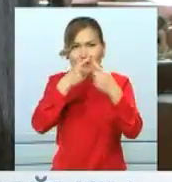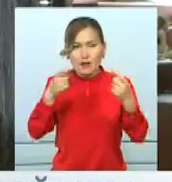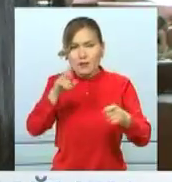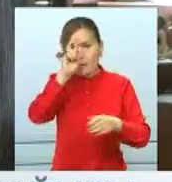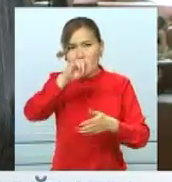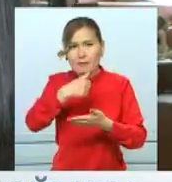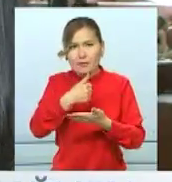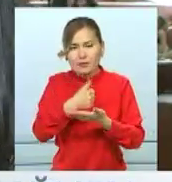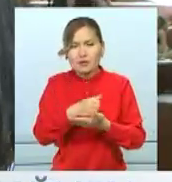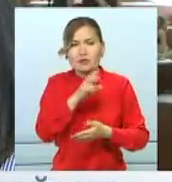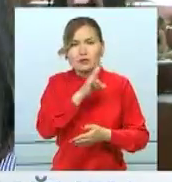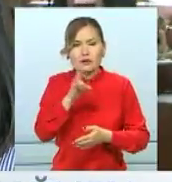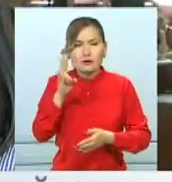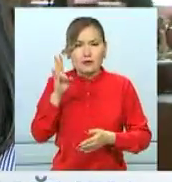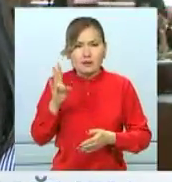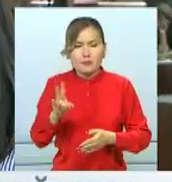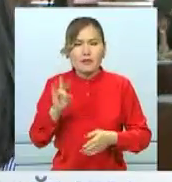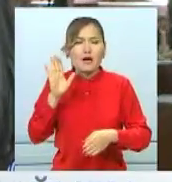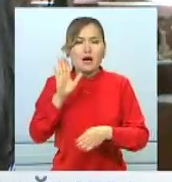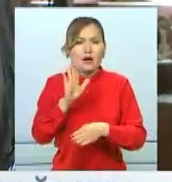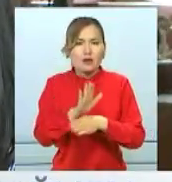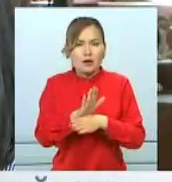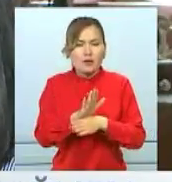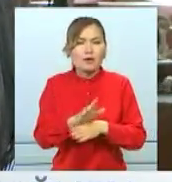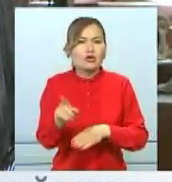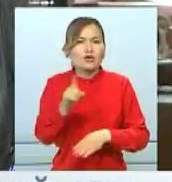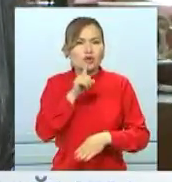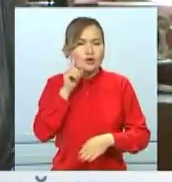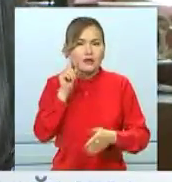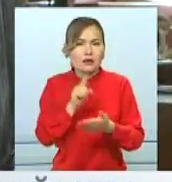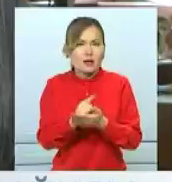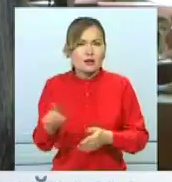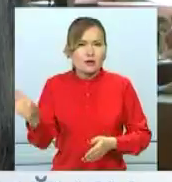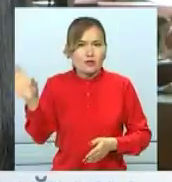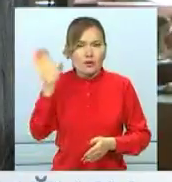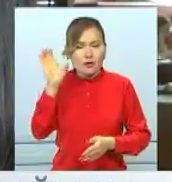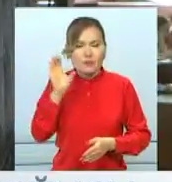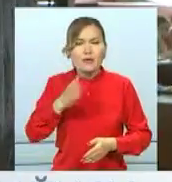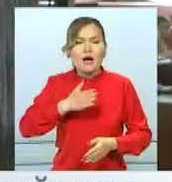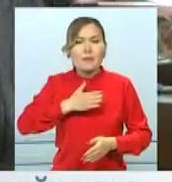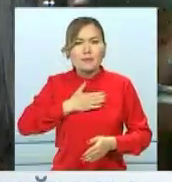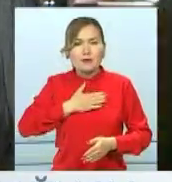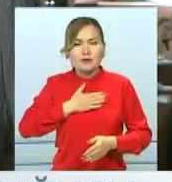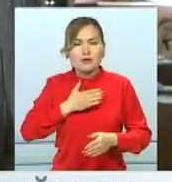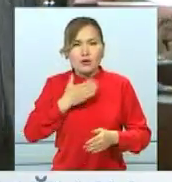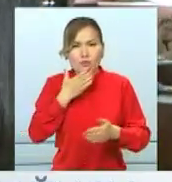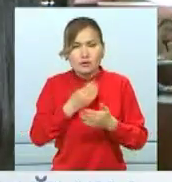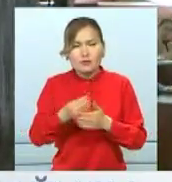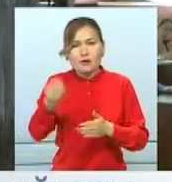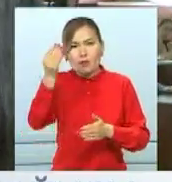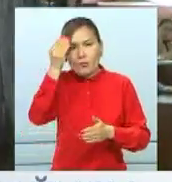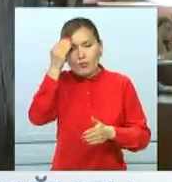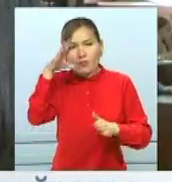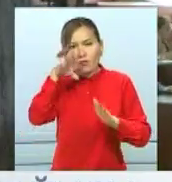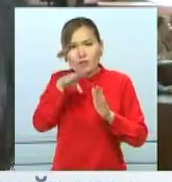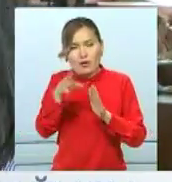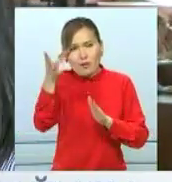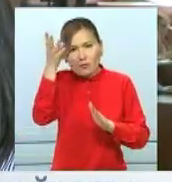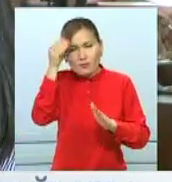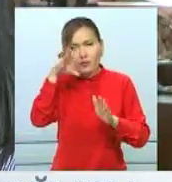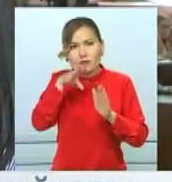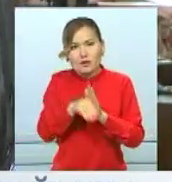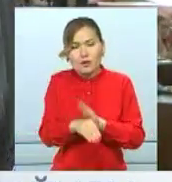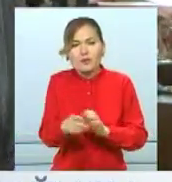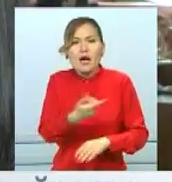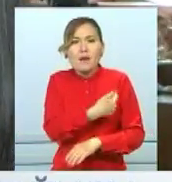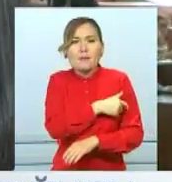осы жарлықтарына байланысты, олардың ойларын білу, соған байланысты Қазақстан Республикасындағы немесе әлемдегі медицина саласы немесе